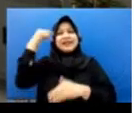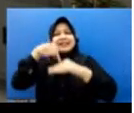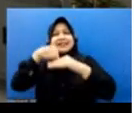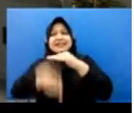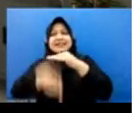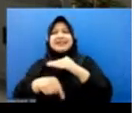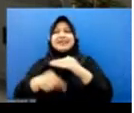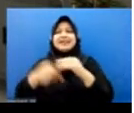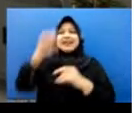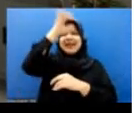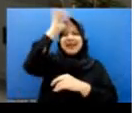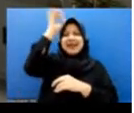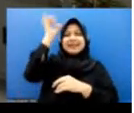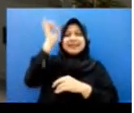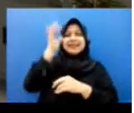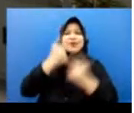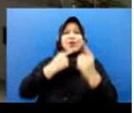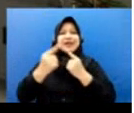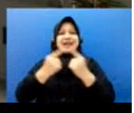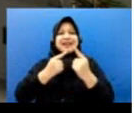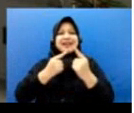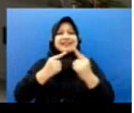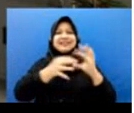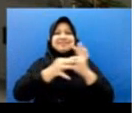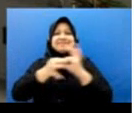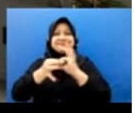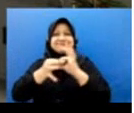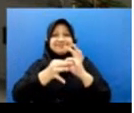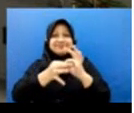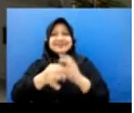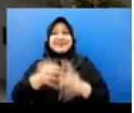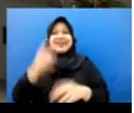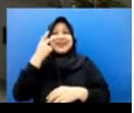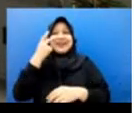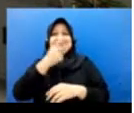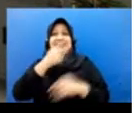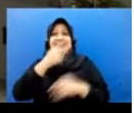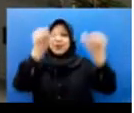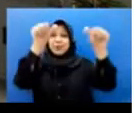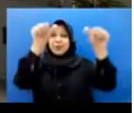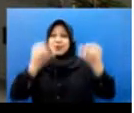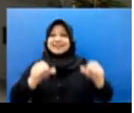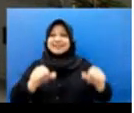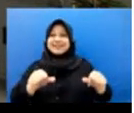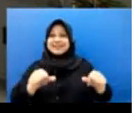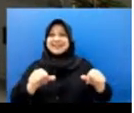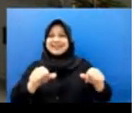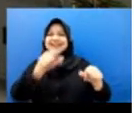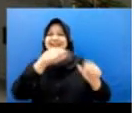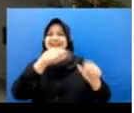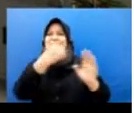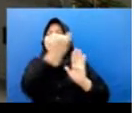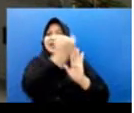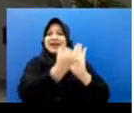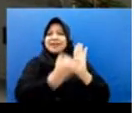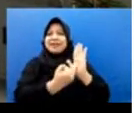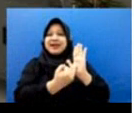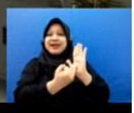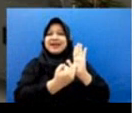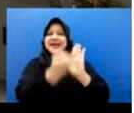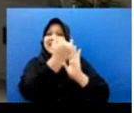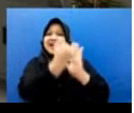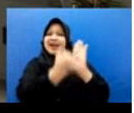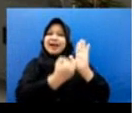kelas ini juga ada poster, ini gambar ini. Bapak Ibu bisa lihat, ini adalah gambar otak dengan